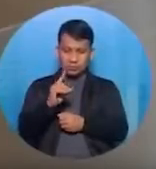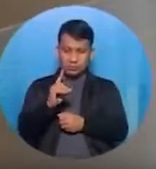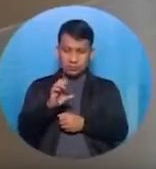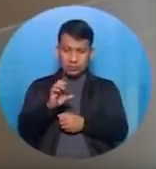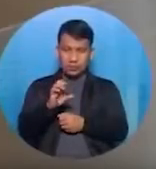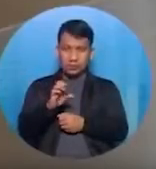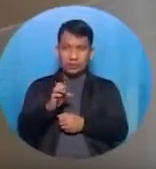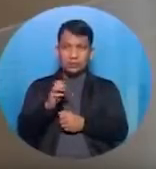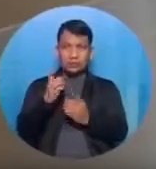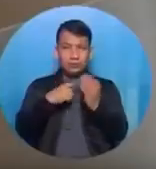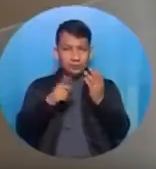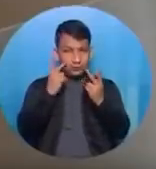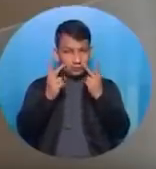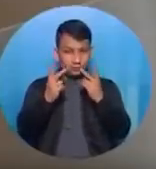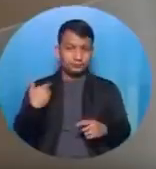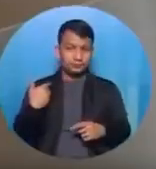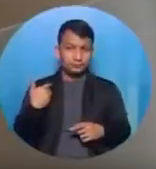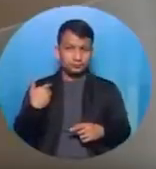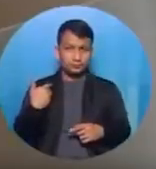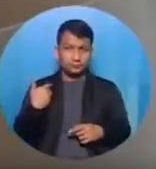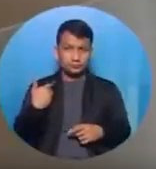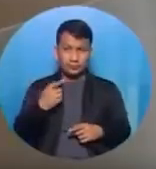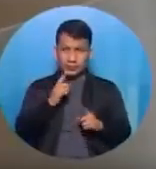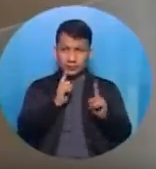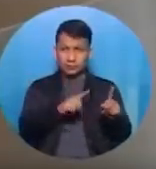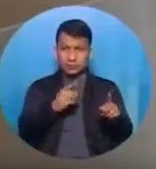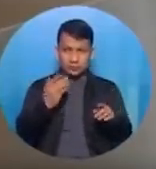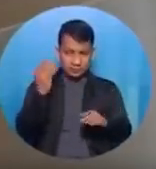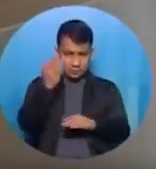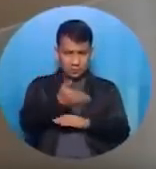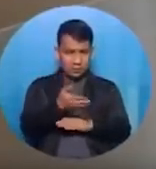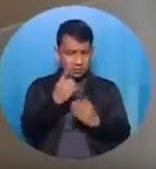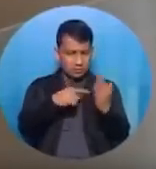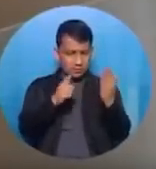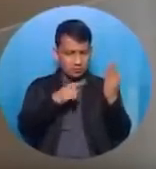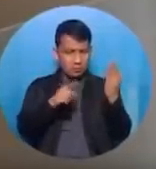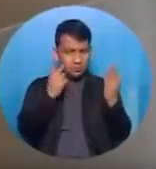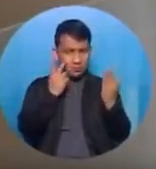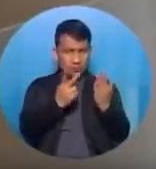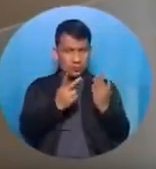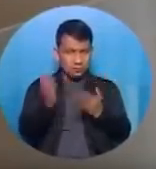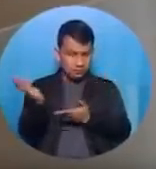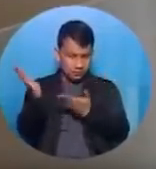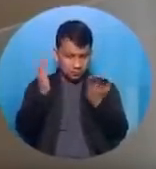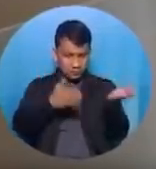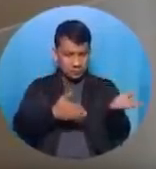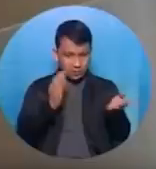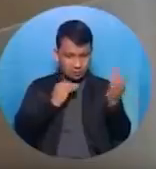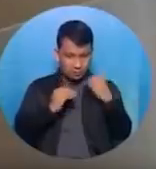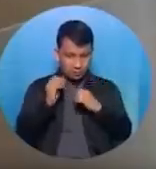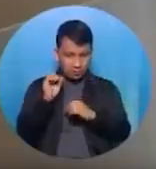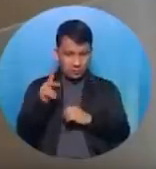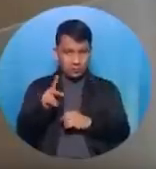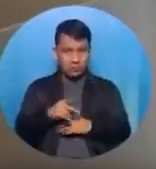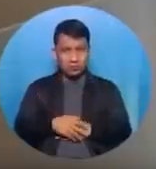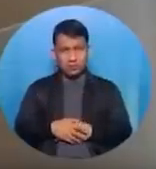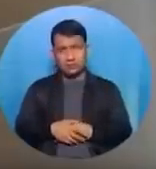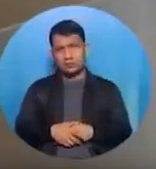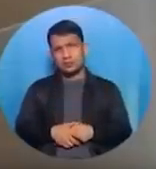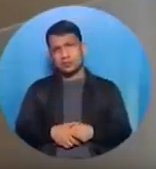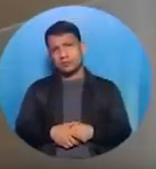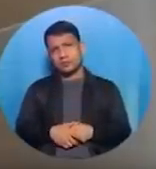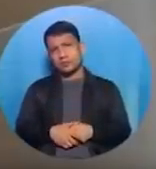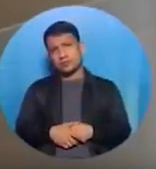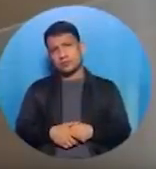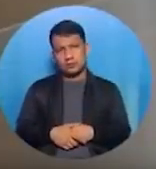saka sosya, magbibisita. Pero for the meantime, yung reporter po namin pupunta diyan para magdala po ng mga pagkain. Okay? Apo, sir.